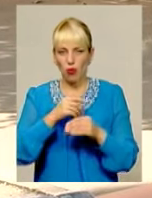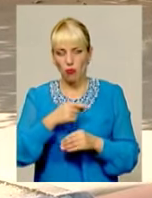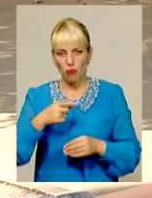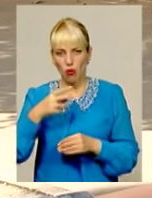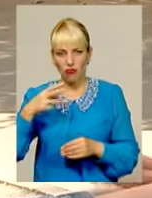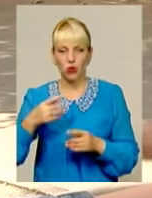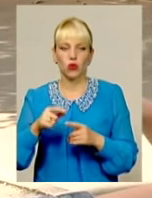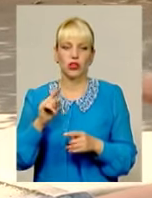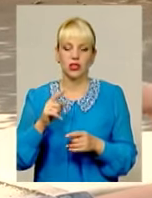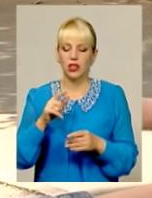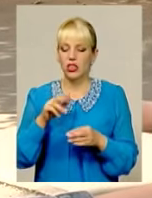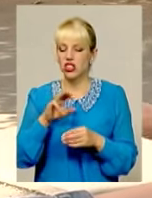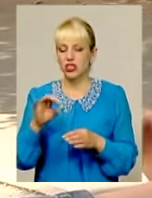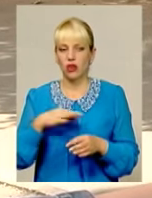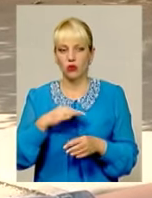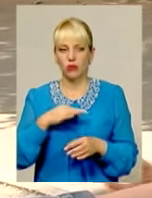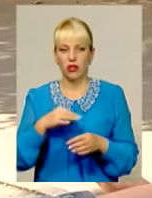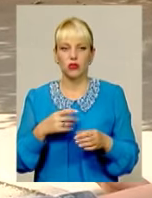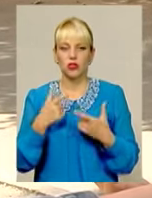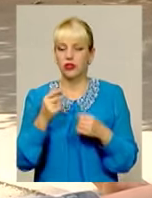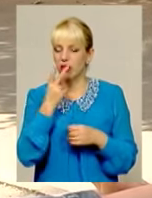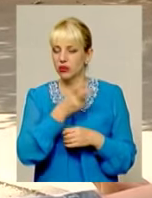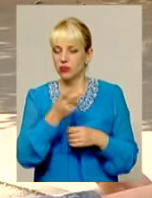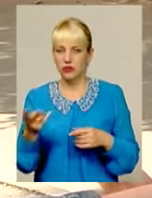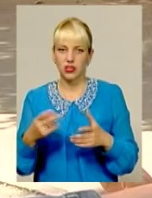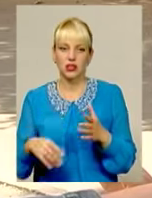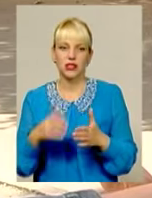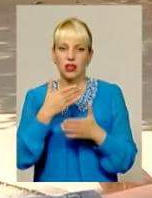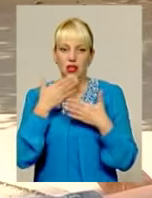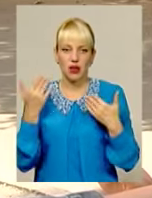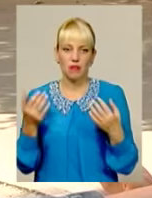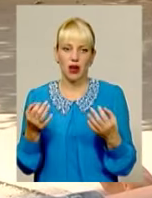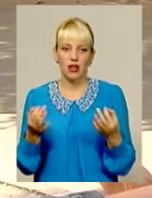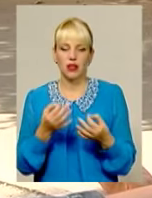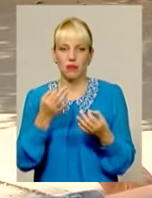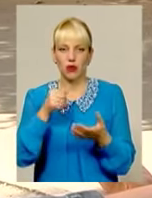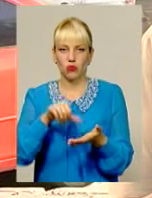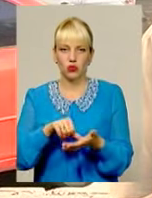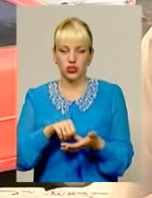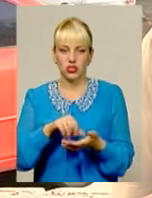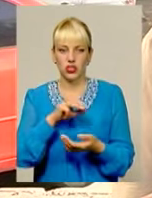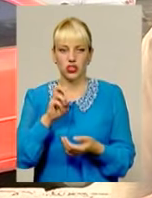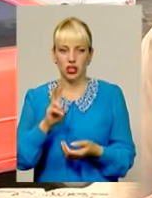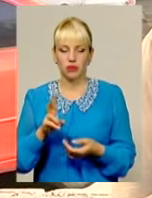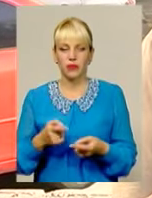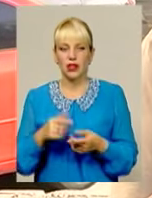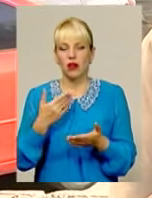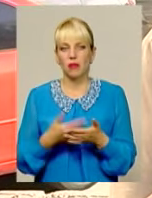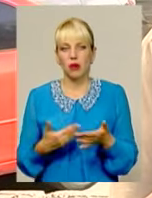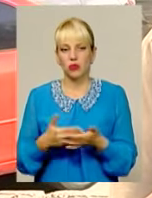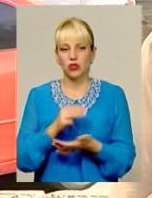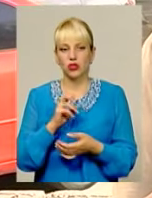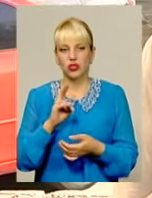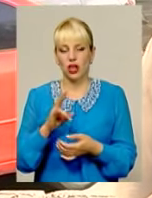знаєте, от так, де не копнутися, немає абсолютно участі жеку. Мабуть, жек дуже